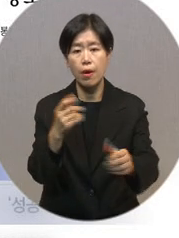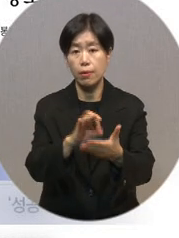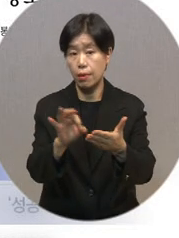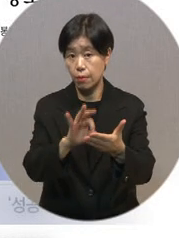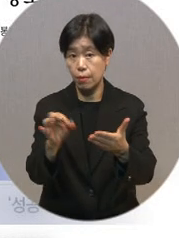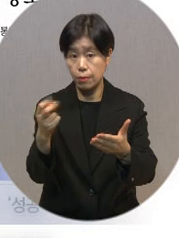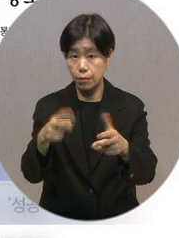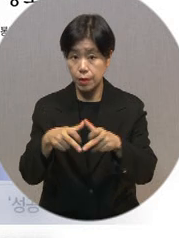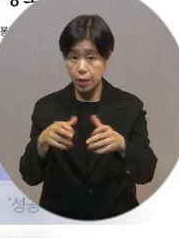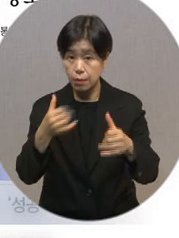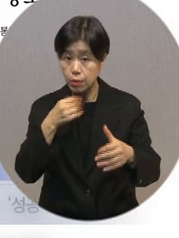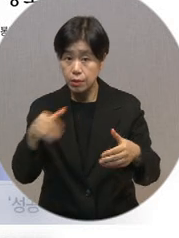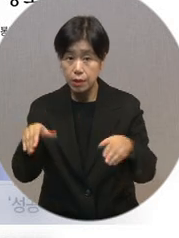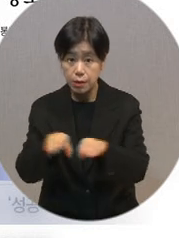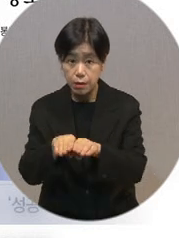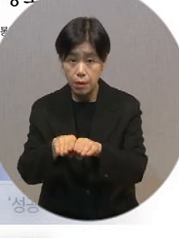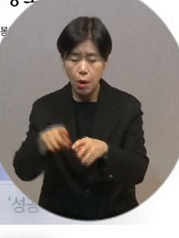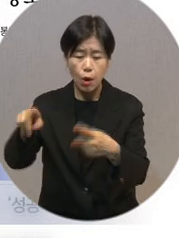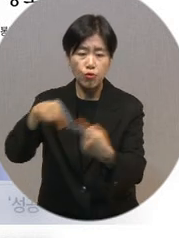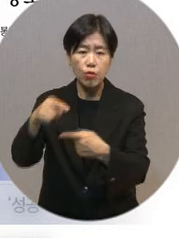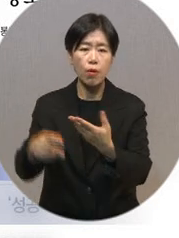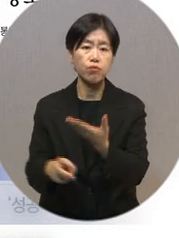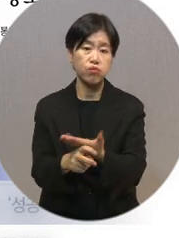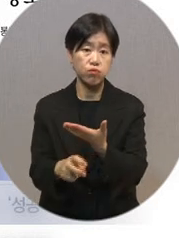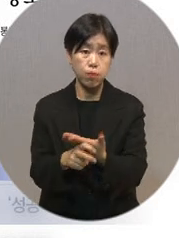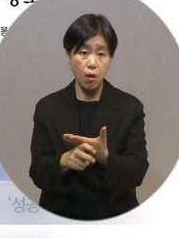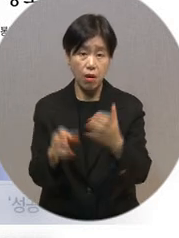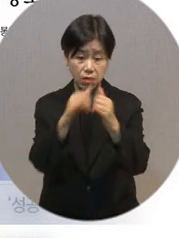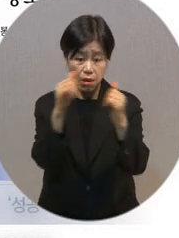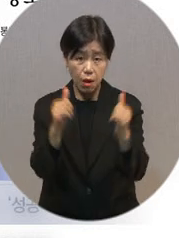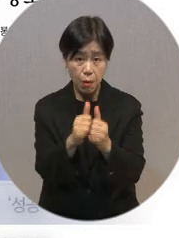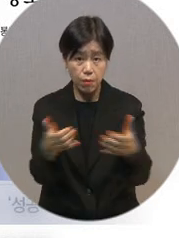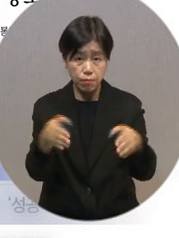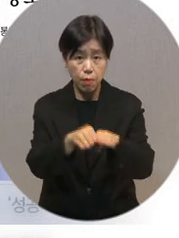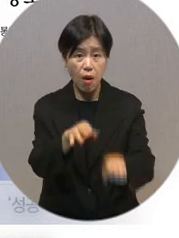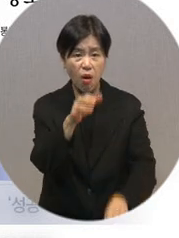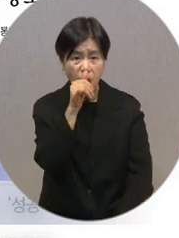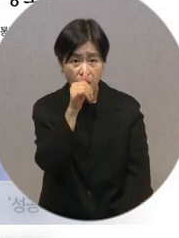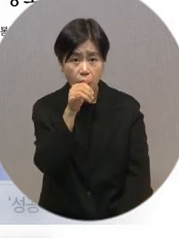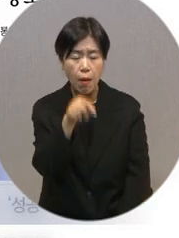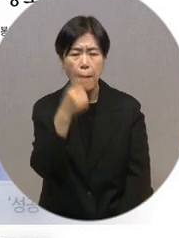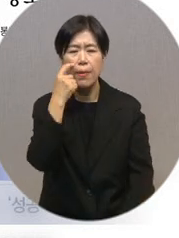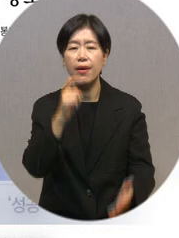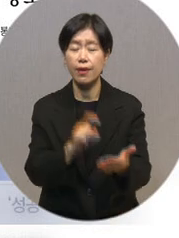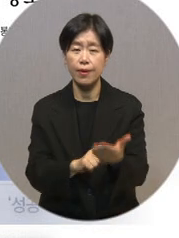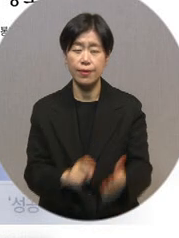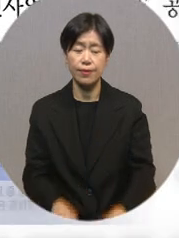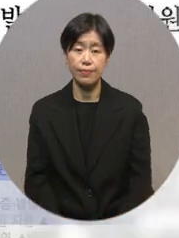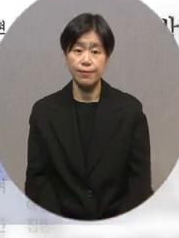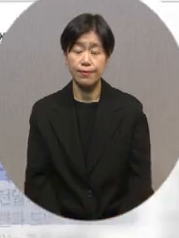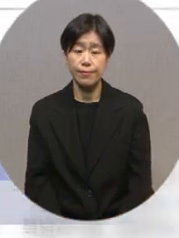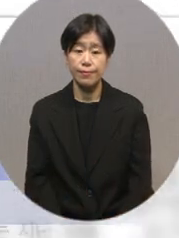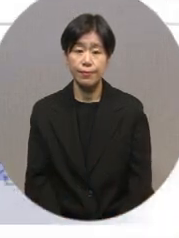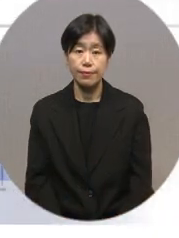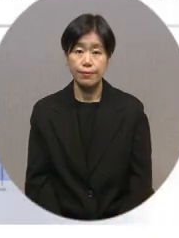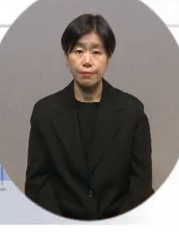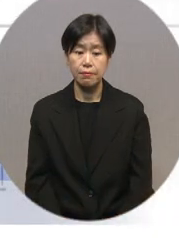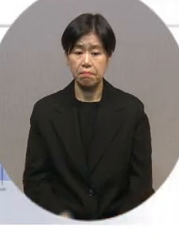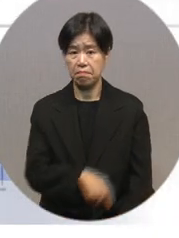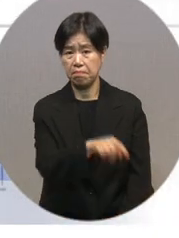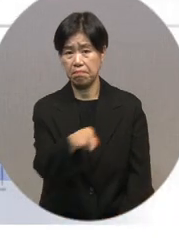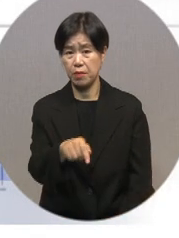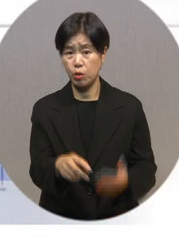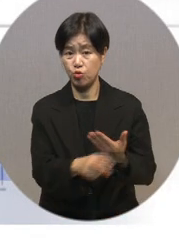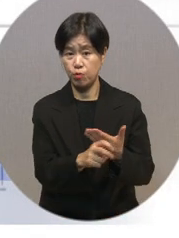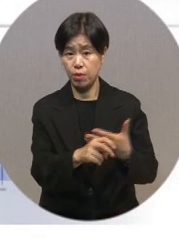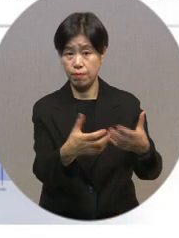시설을 불법으로 운영한 사회복지 시설이이 경기도 특별 사법 경찰단에 적발됐습니다 이들이